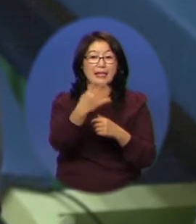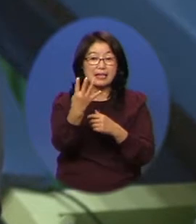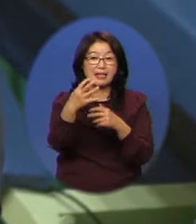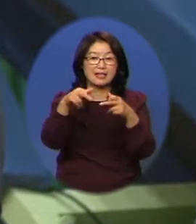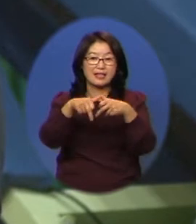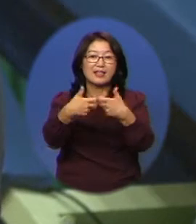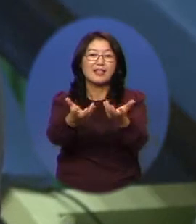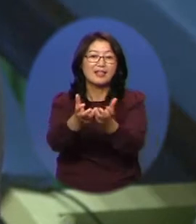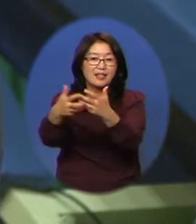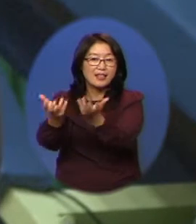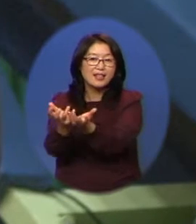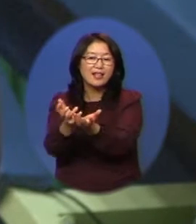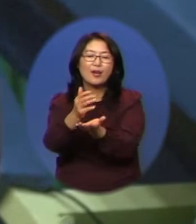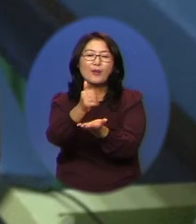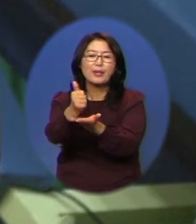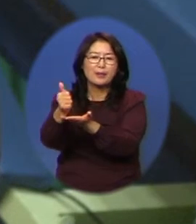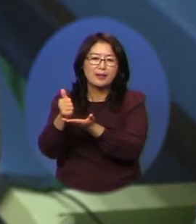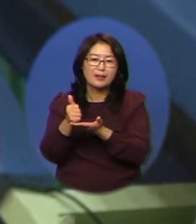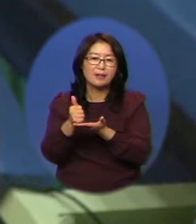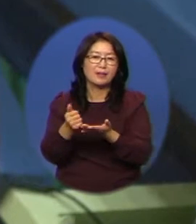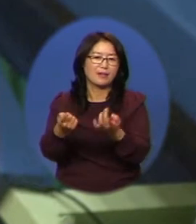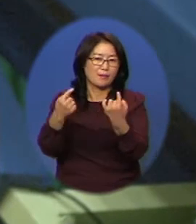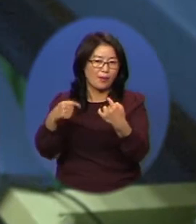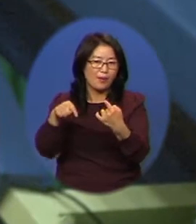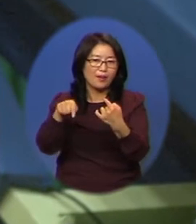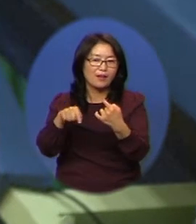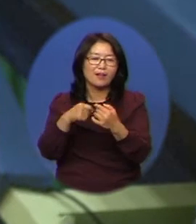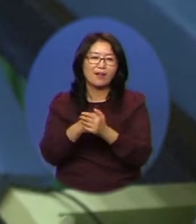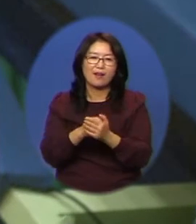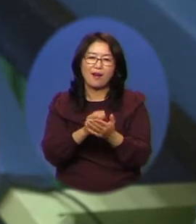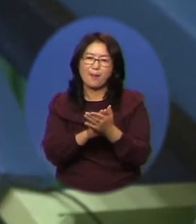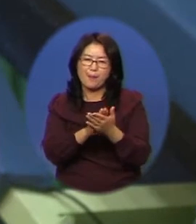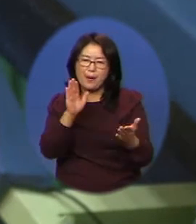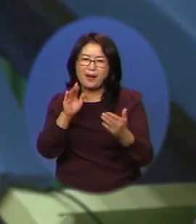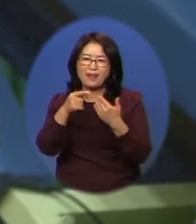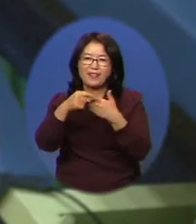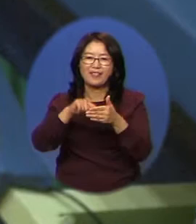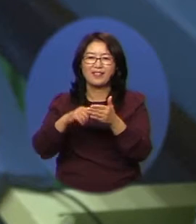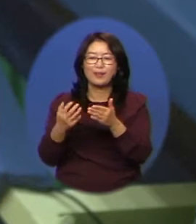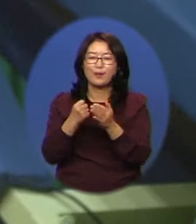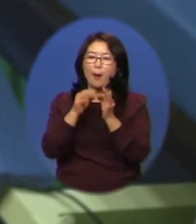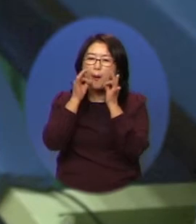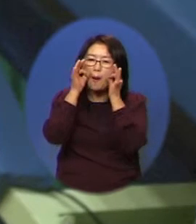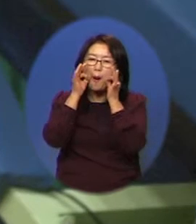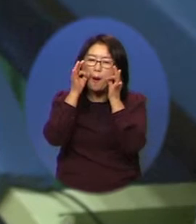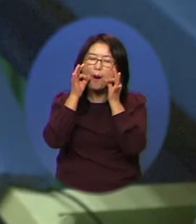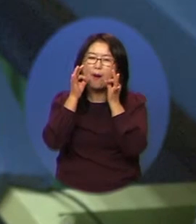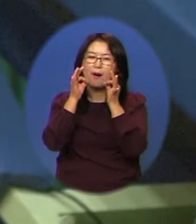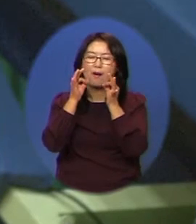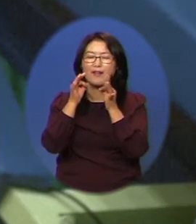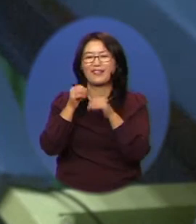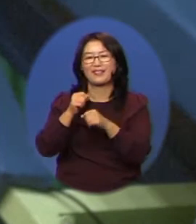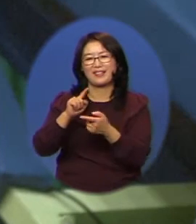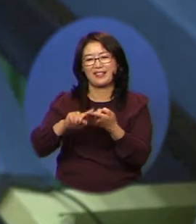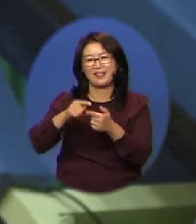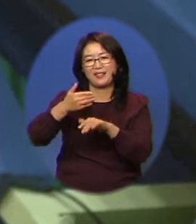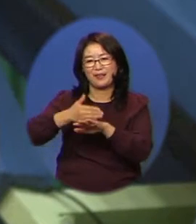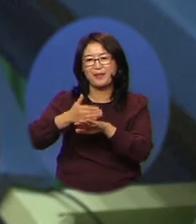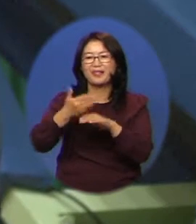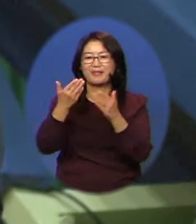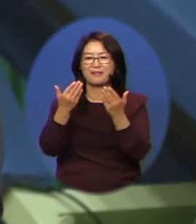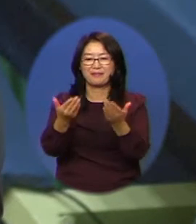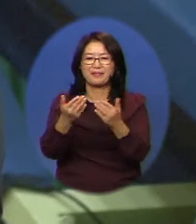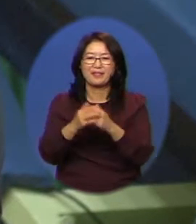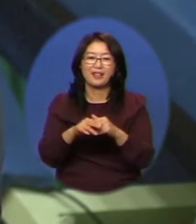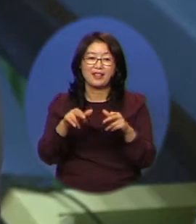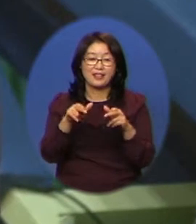비롯한 회장님들이 그동안 열정과 노력을 진심으로 치아를 올리고 또 장애인을